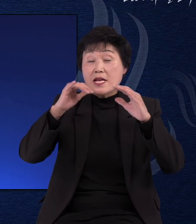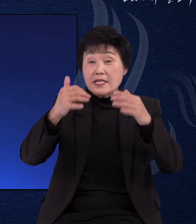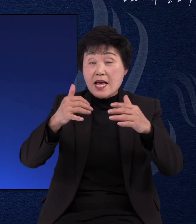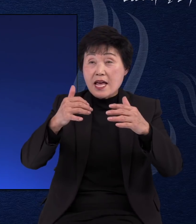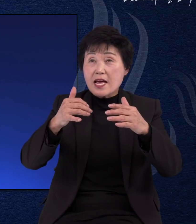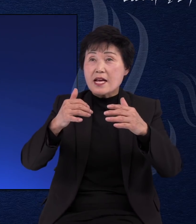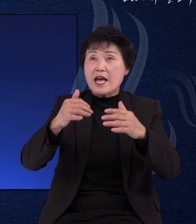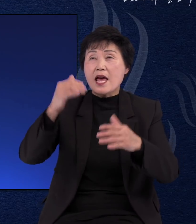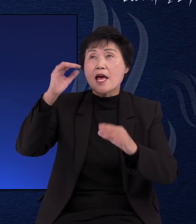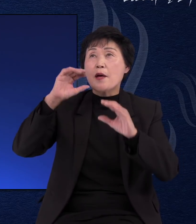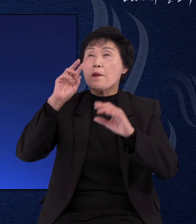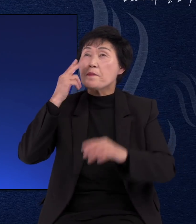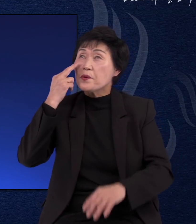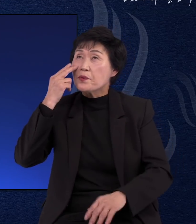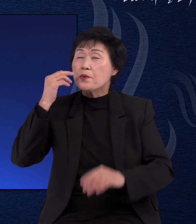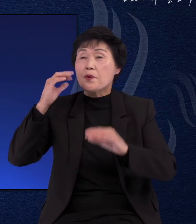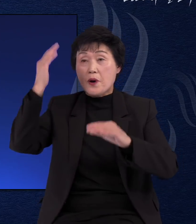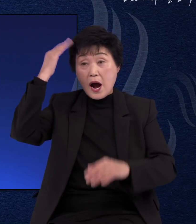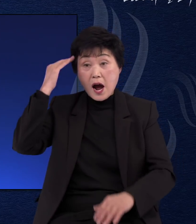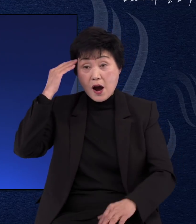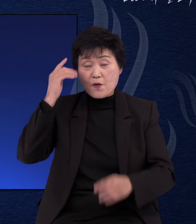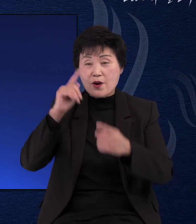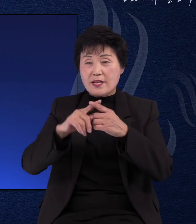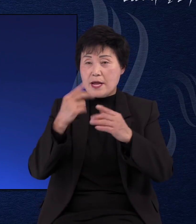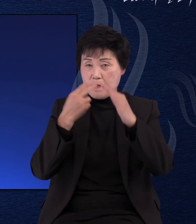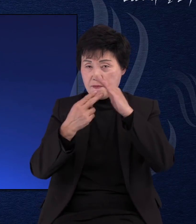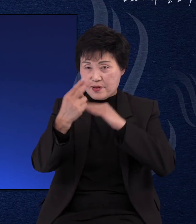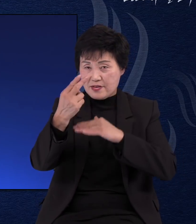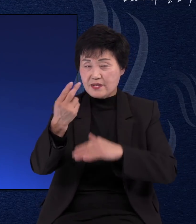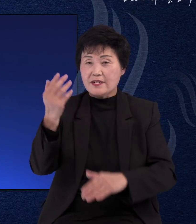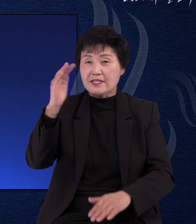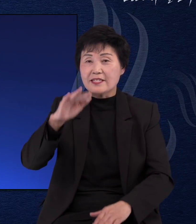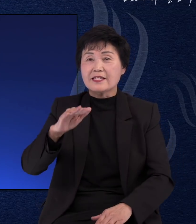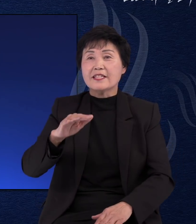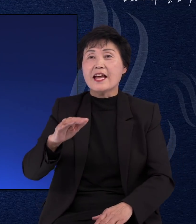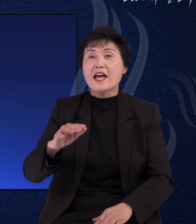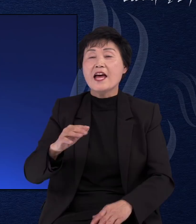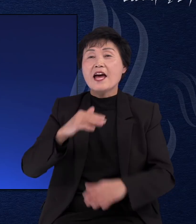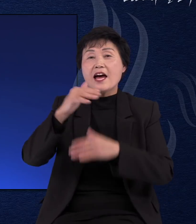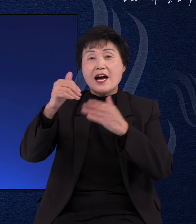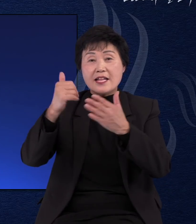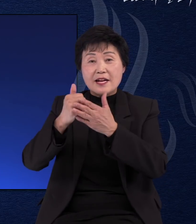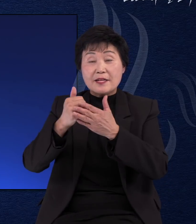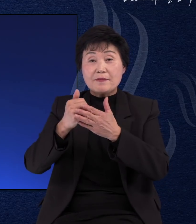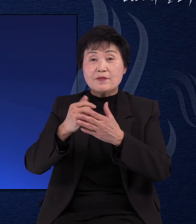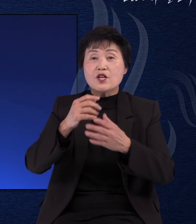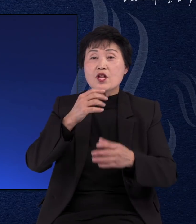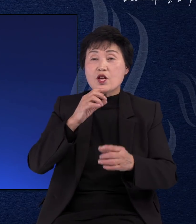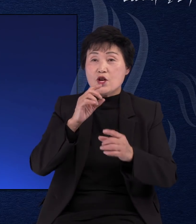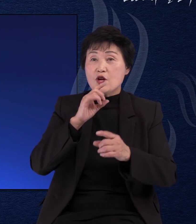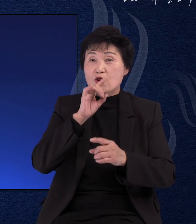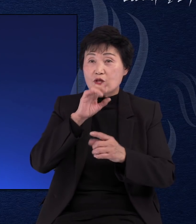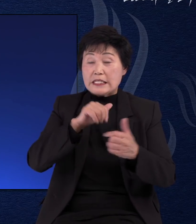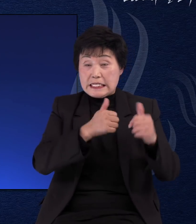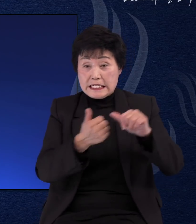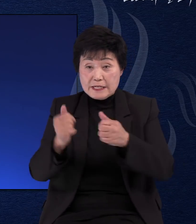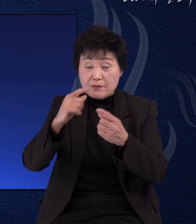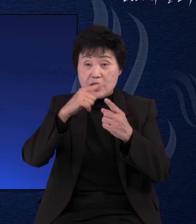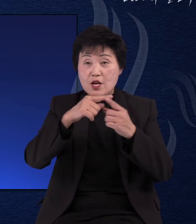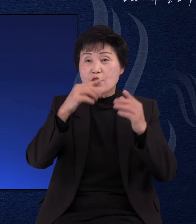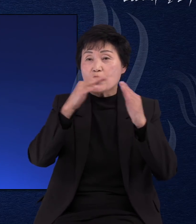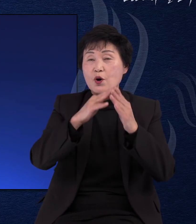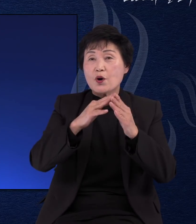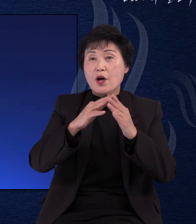저를 한국으로 파송해 주시면 우리 강남중앙 침례교회와 우리 세미한교회가 힘을 합쳐 세계를 그리스도 앞으로 인도하는